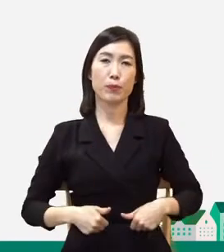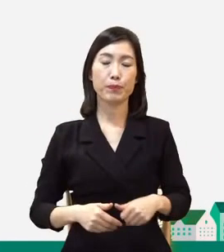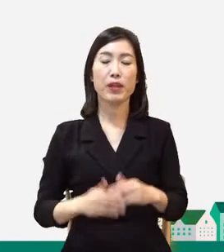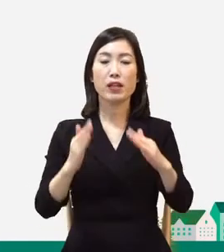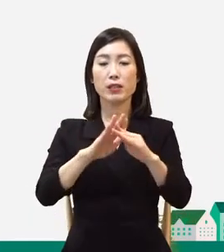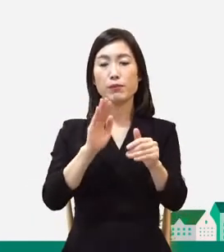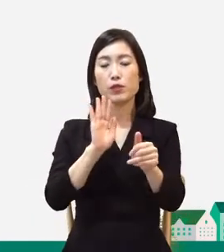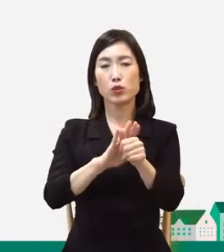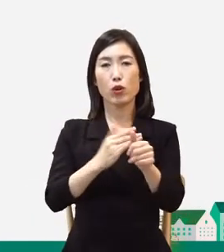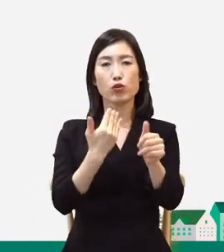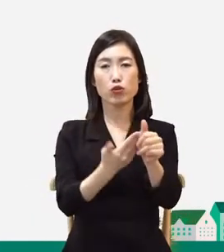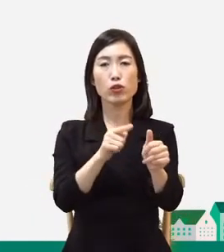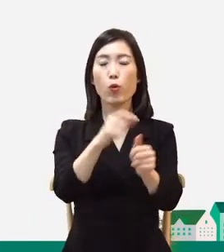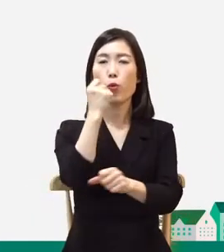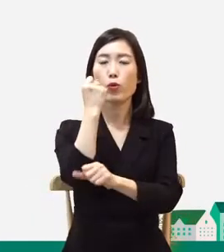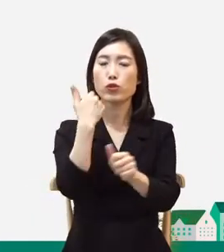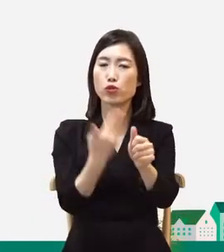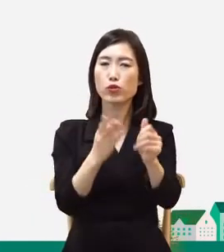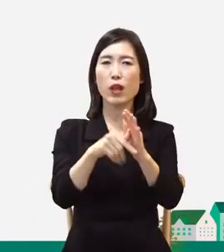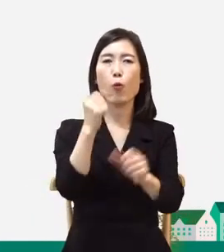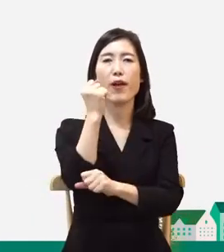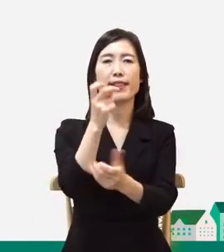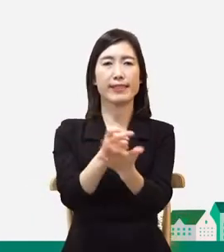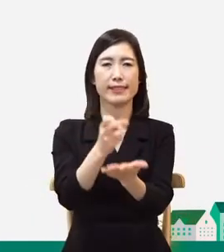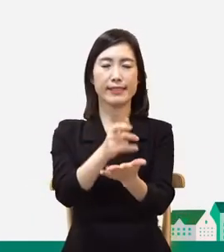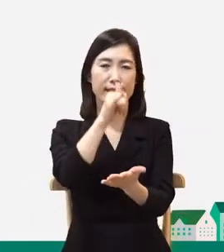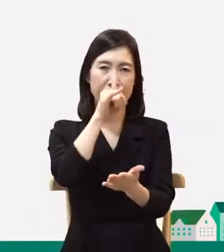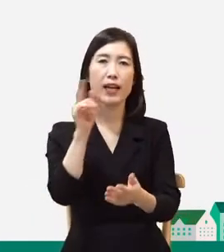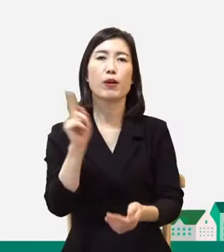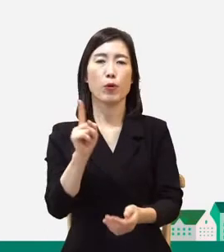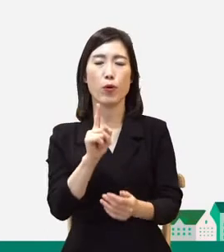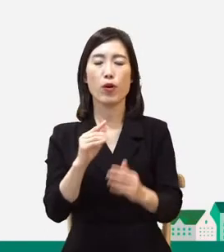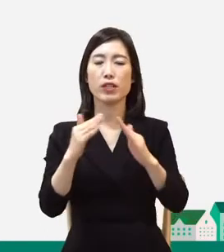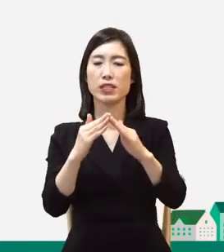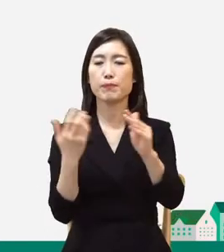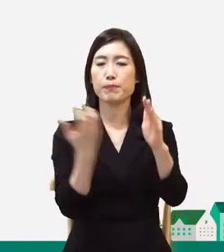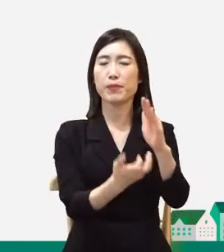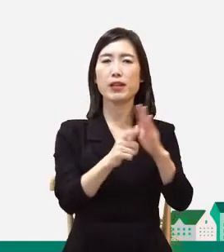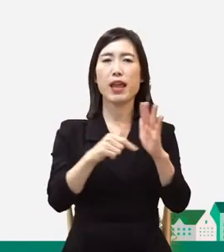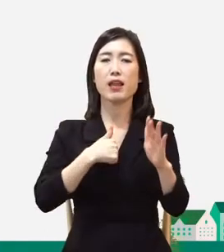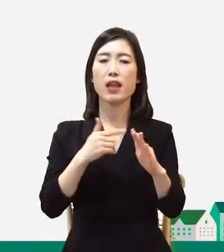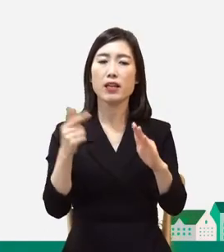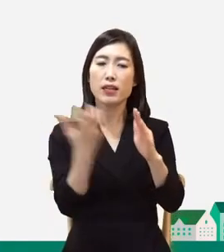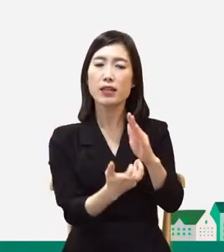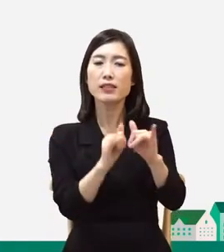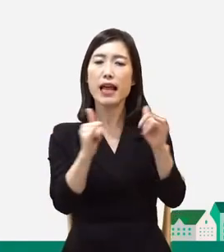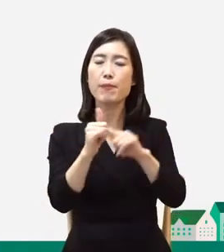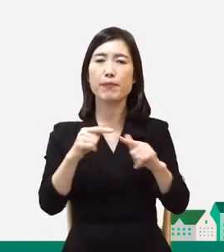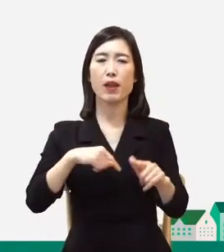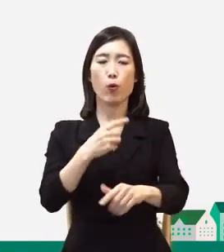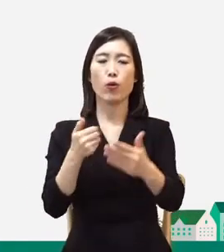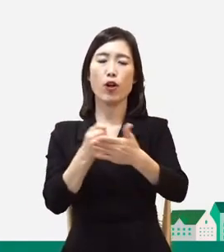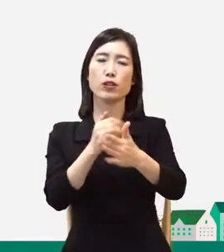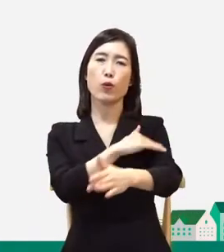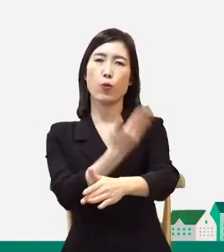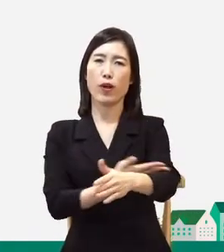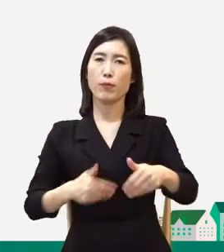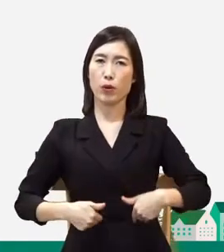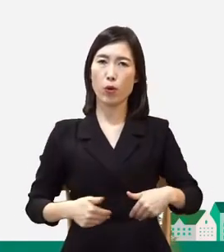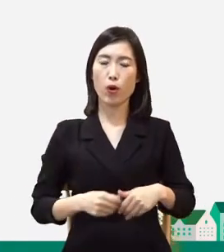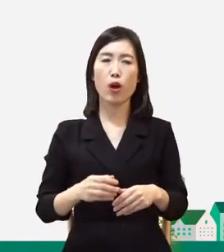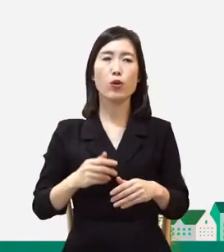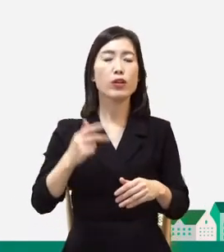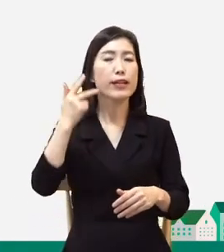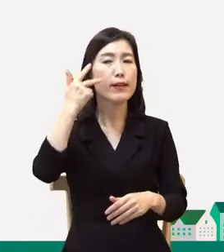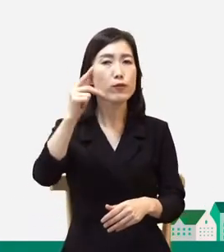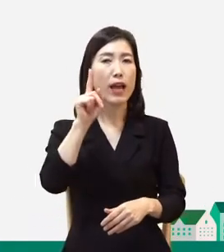지원주택 지원 서비스 제공 원칙에 대해서 말씀드리겠습니다. 입주자의 선택과 자기결정을 존중합니다. 주 1회 가정 방문은